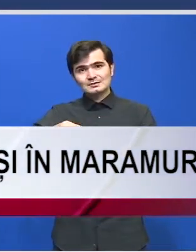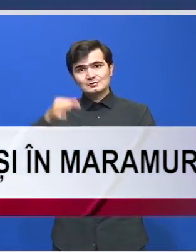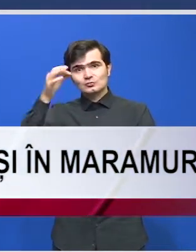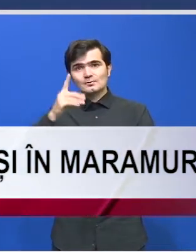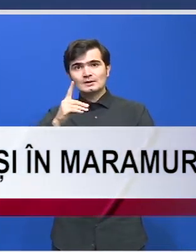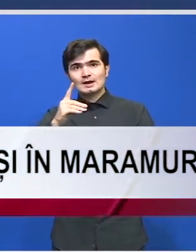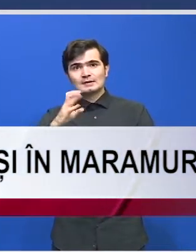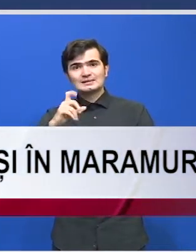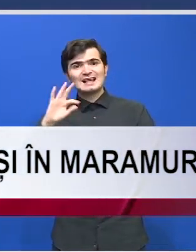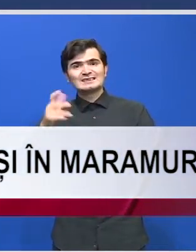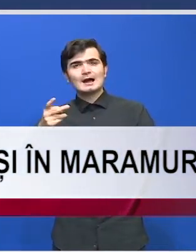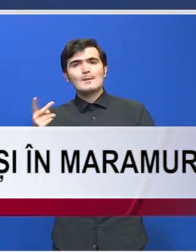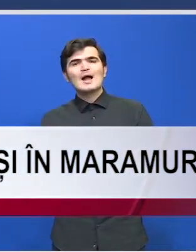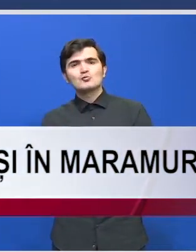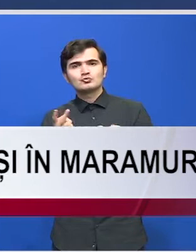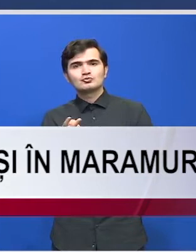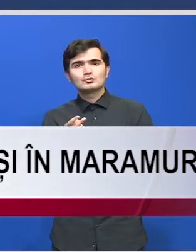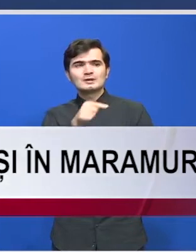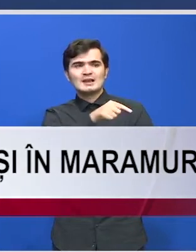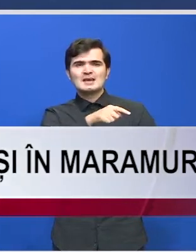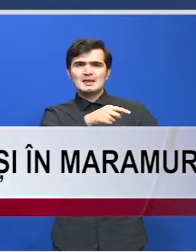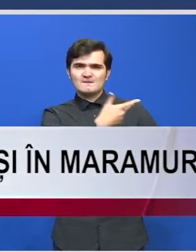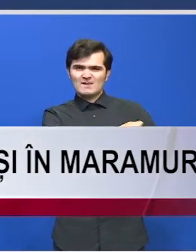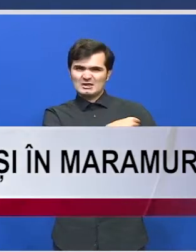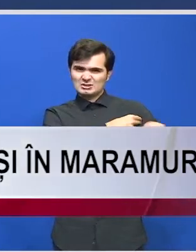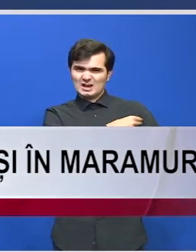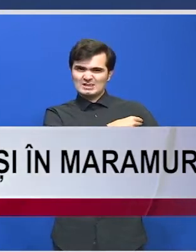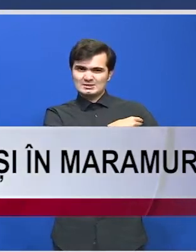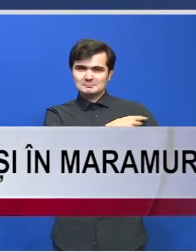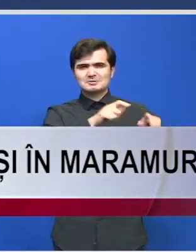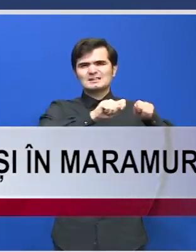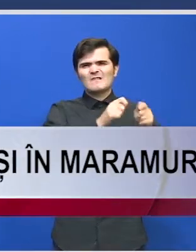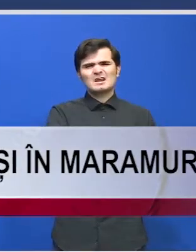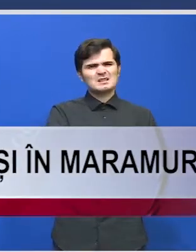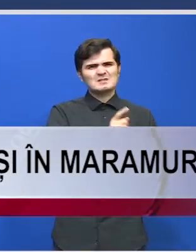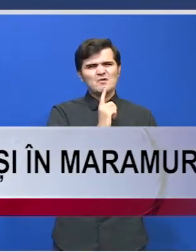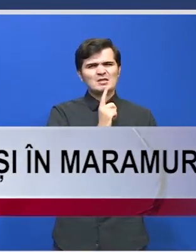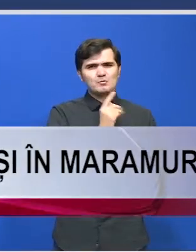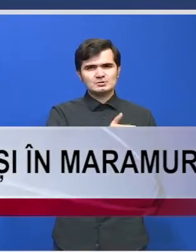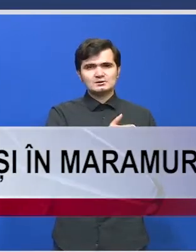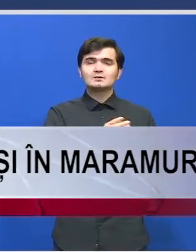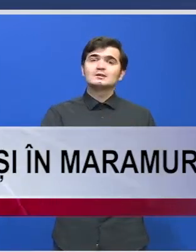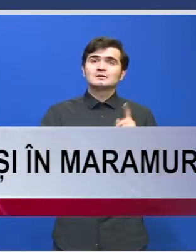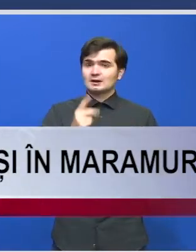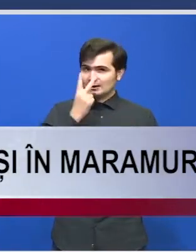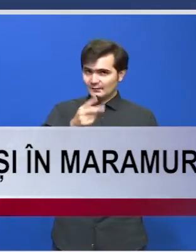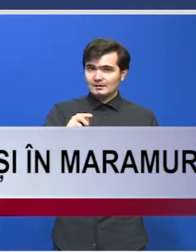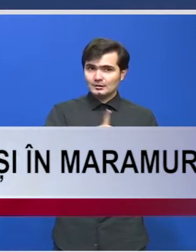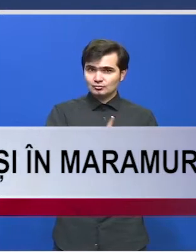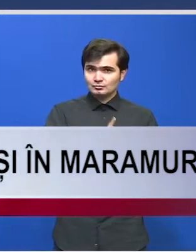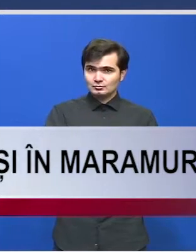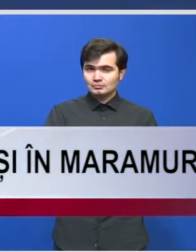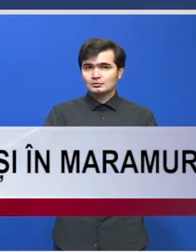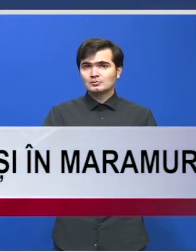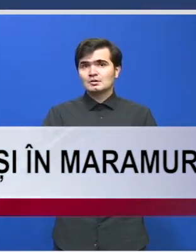ușor, dar ei sunt afectați foarte puțin de ea în marea parte a lor. Deci dacă vedem acest lucru, asta este